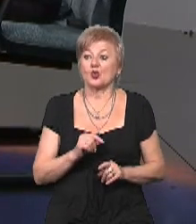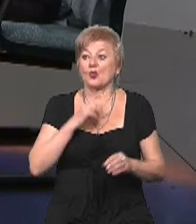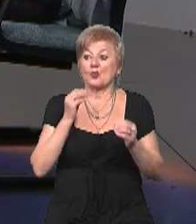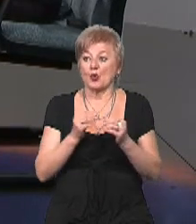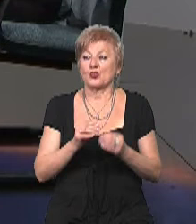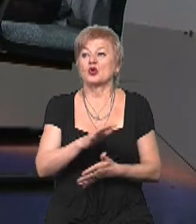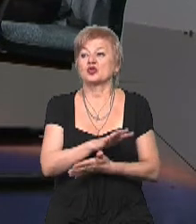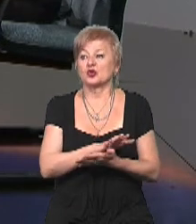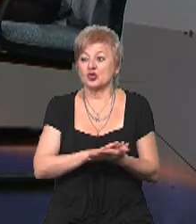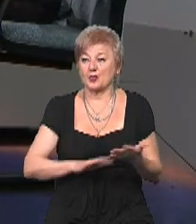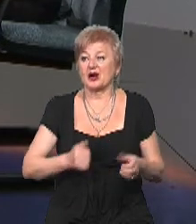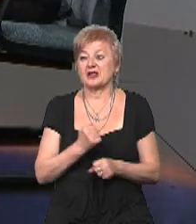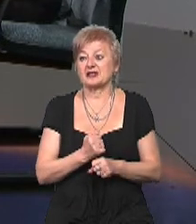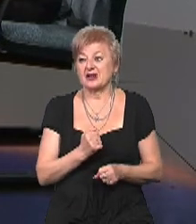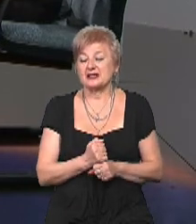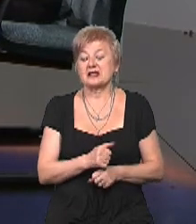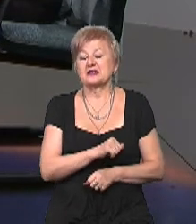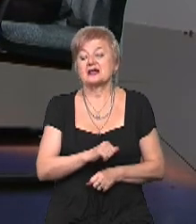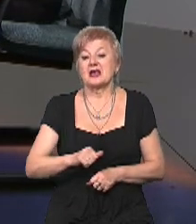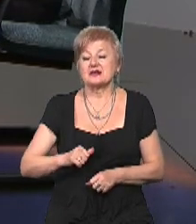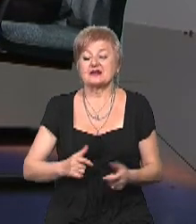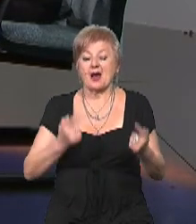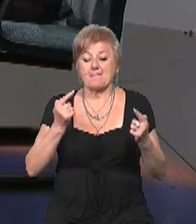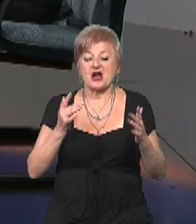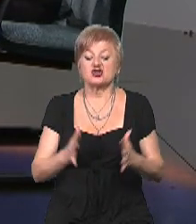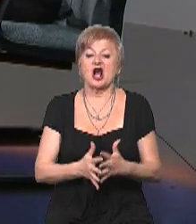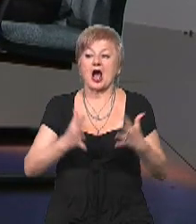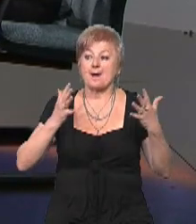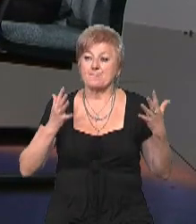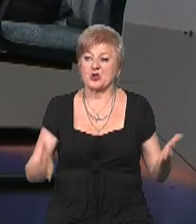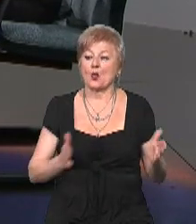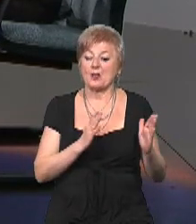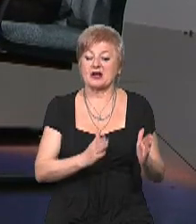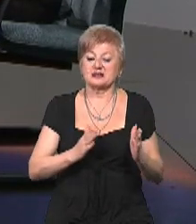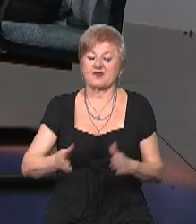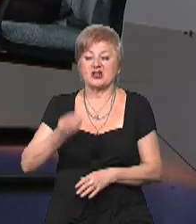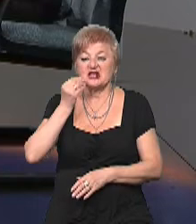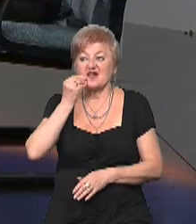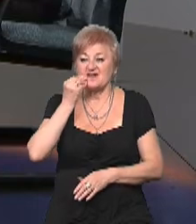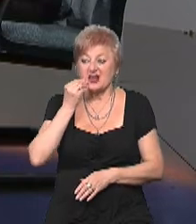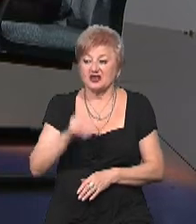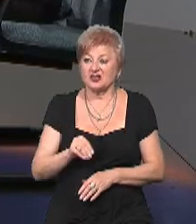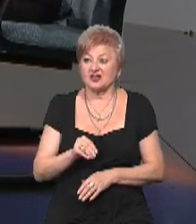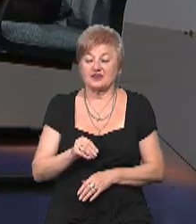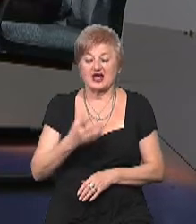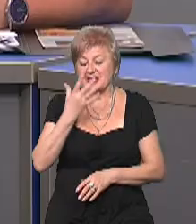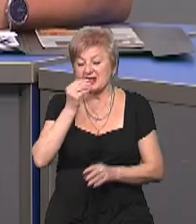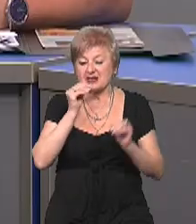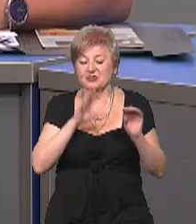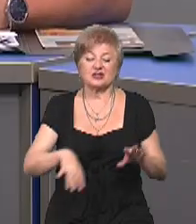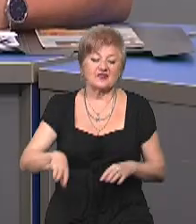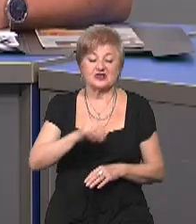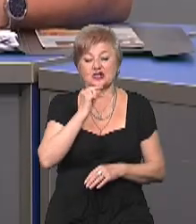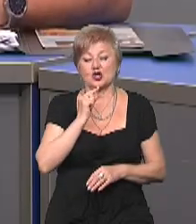по-прежнему продолжает работать на самых больших объемах, вот стабильно, эффективно, несмотря на все